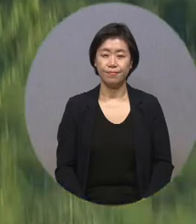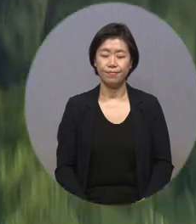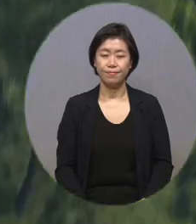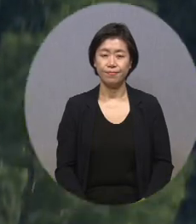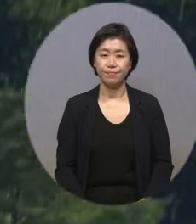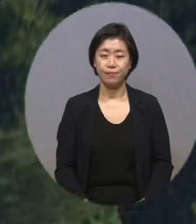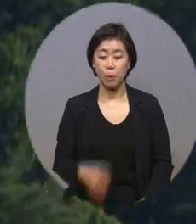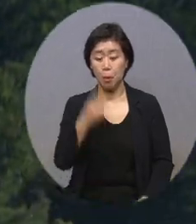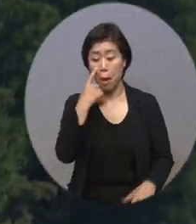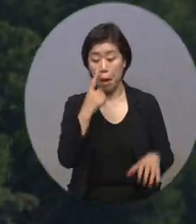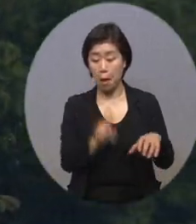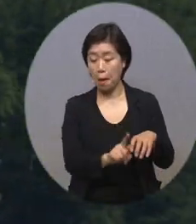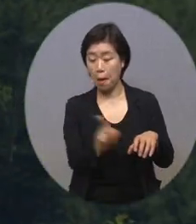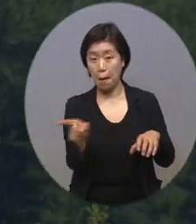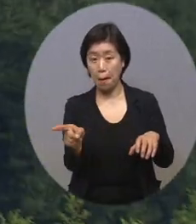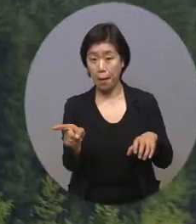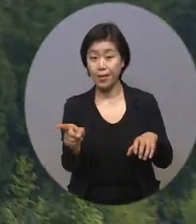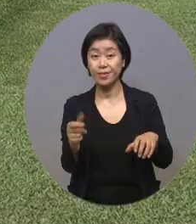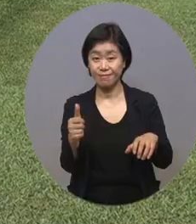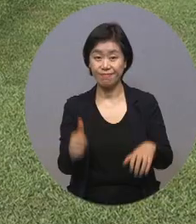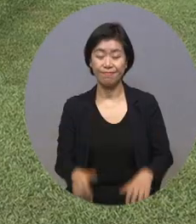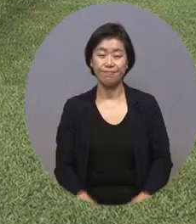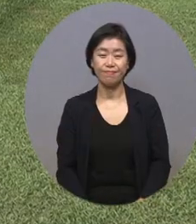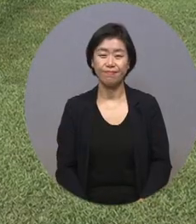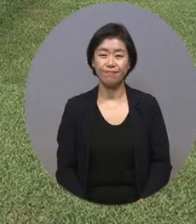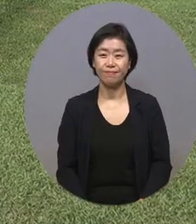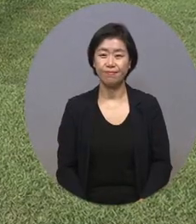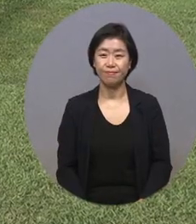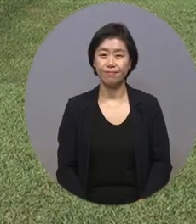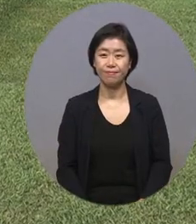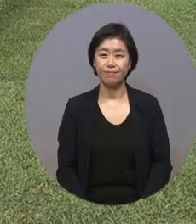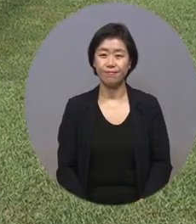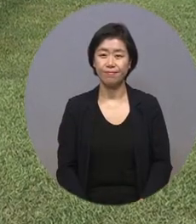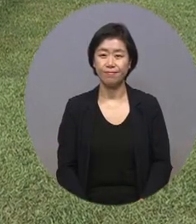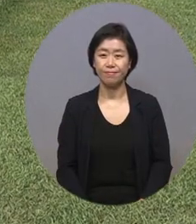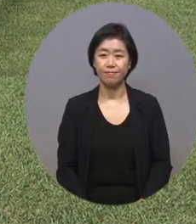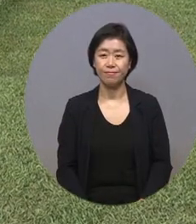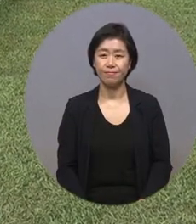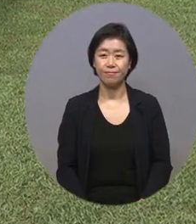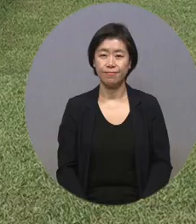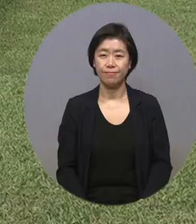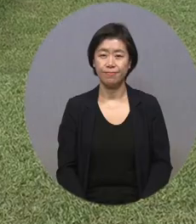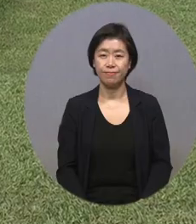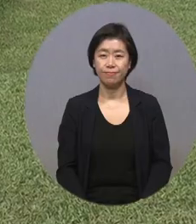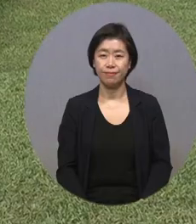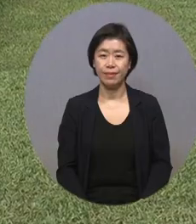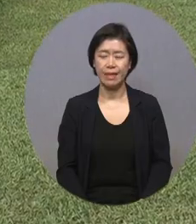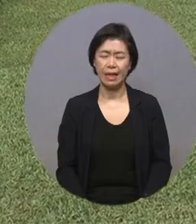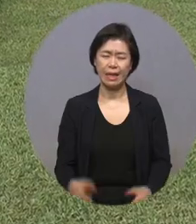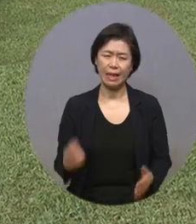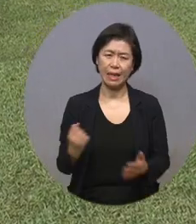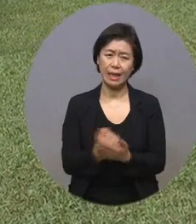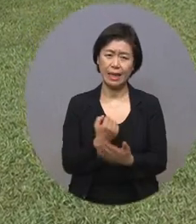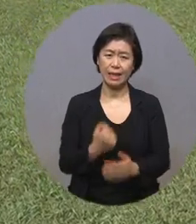봐봐. 나이스. 나이스. 봐봐. 아!